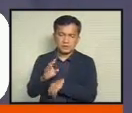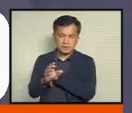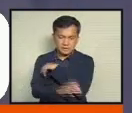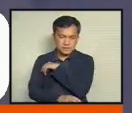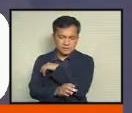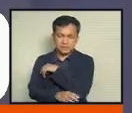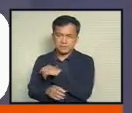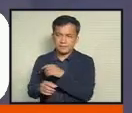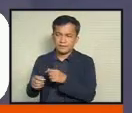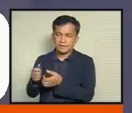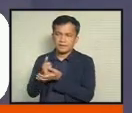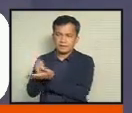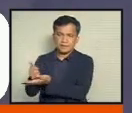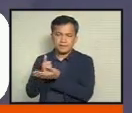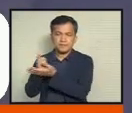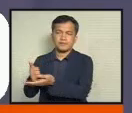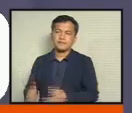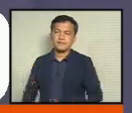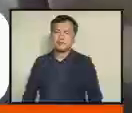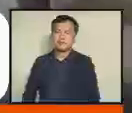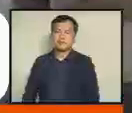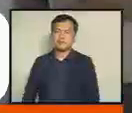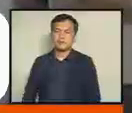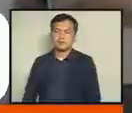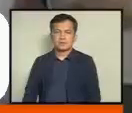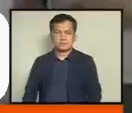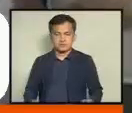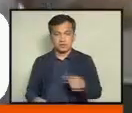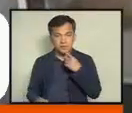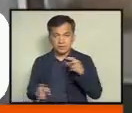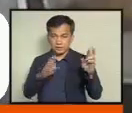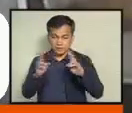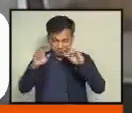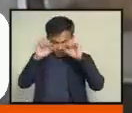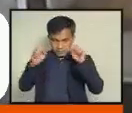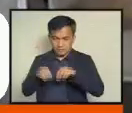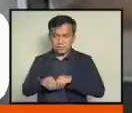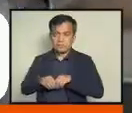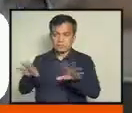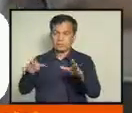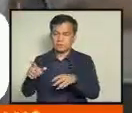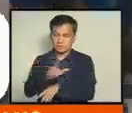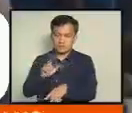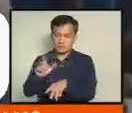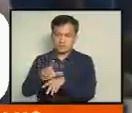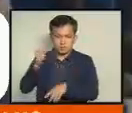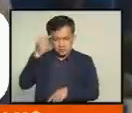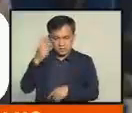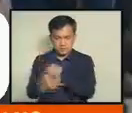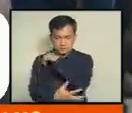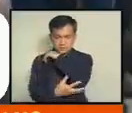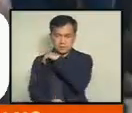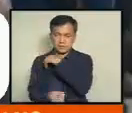kung magtulungan tayo. Handa rin daw ang Pangulo na ipamahagi ang mga lupain ng gobyerno para sa mahihirap